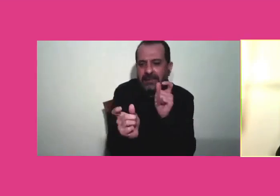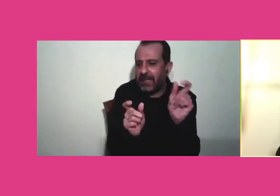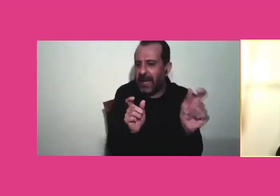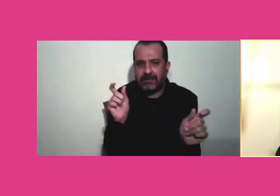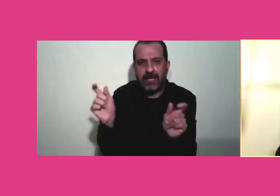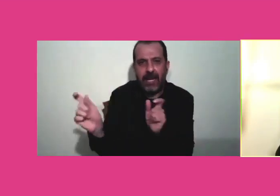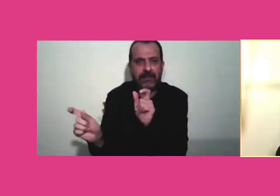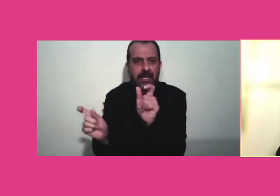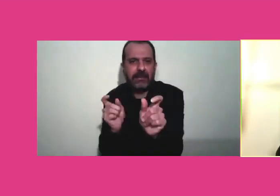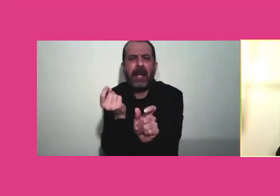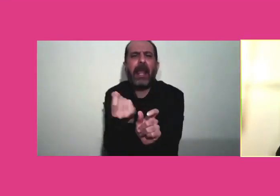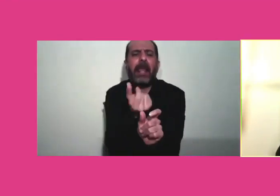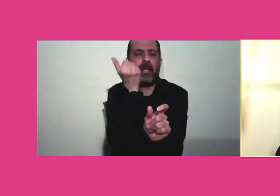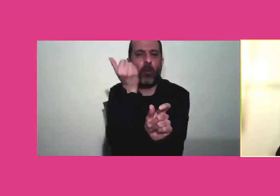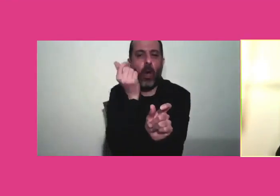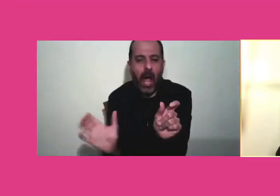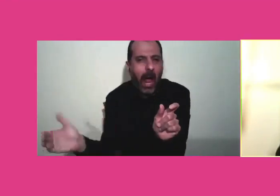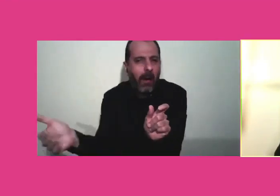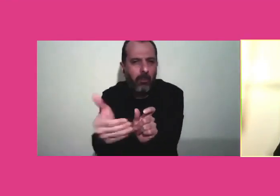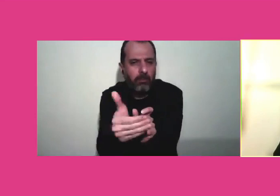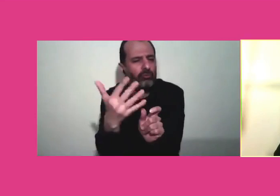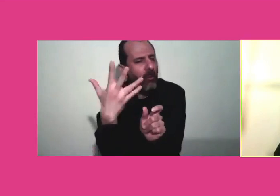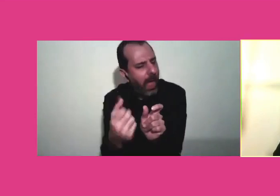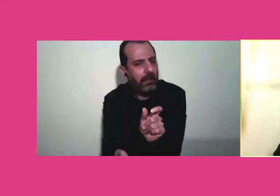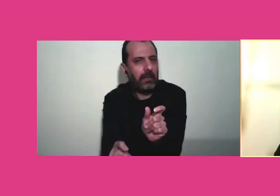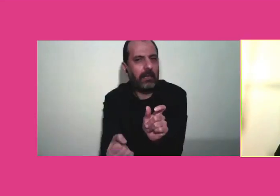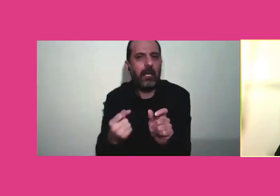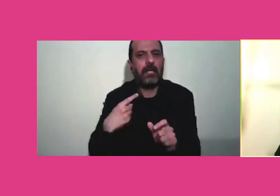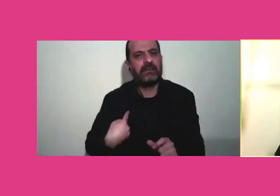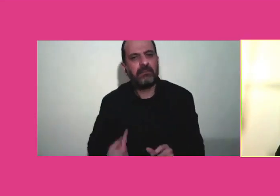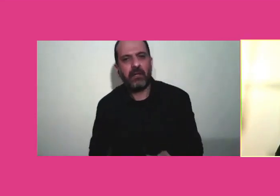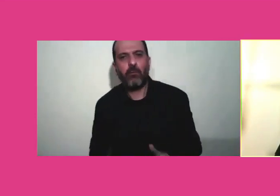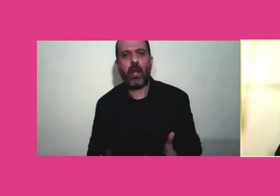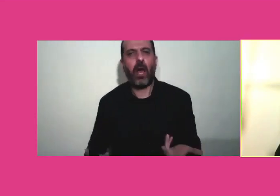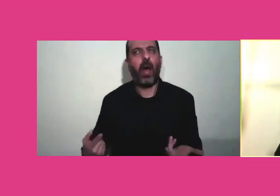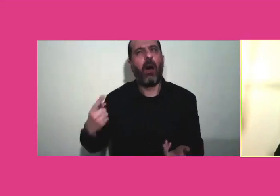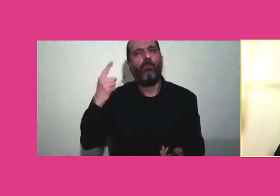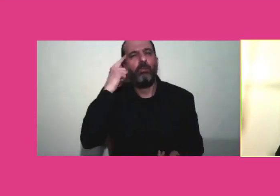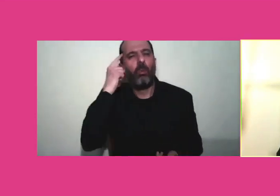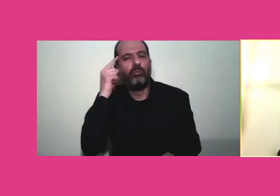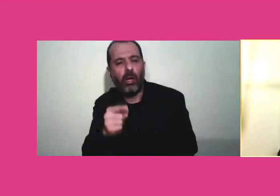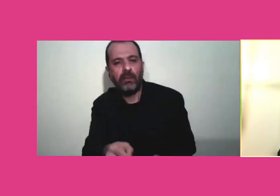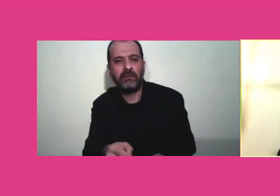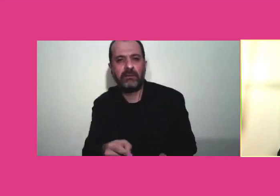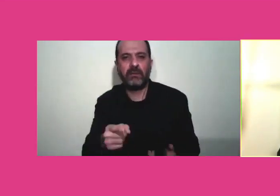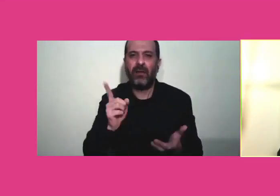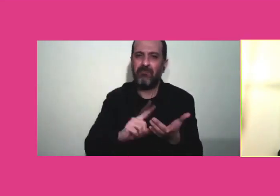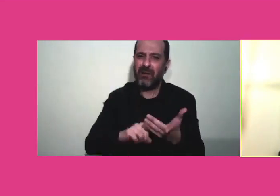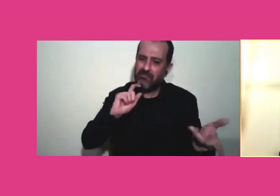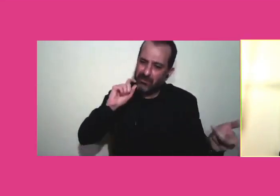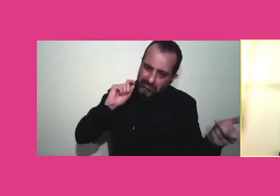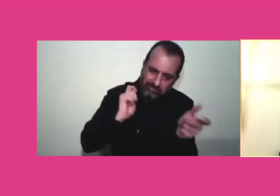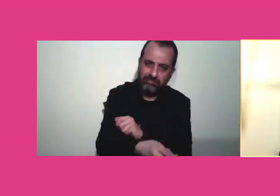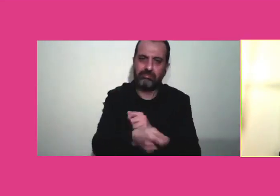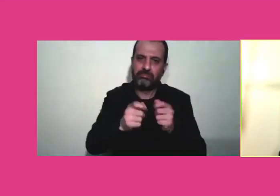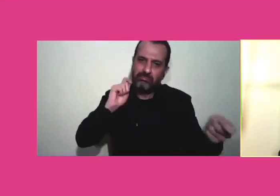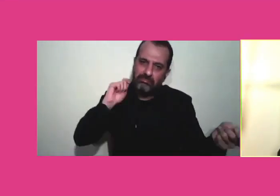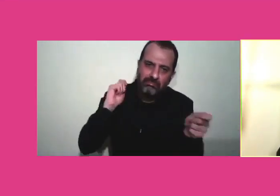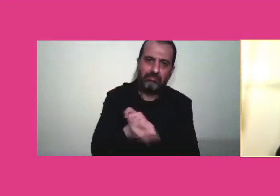από πίσω μια ολόκληρη νοοτροπία που θέλει πολύ κόπο για να αλλάξει. Νομίζω ότι